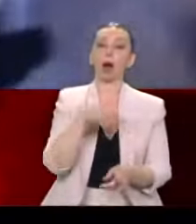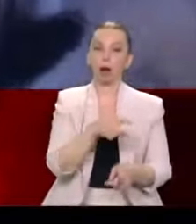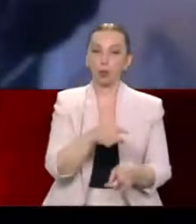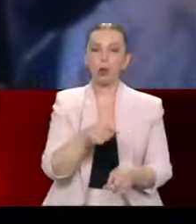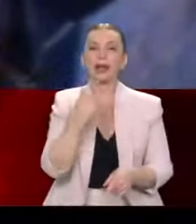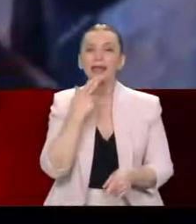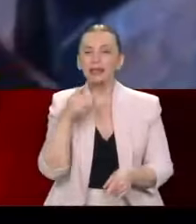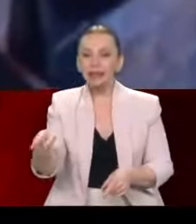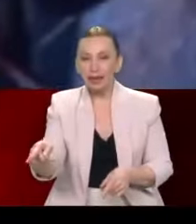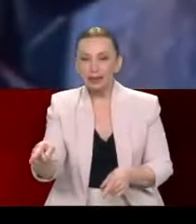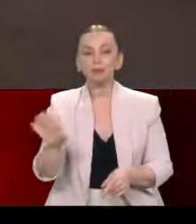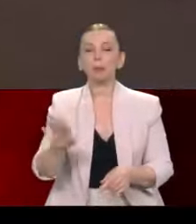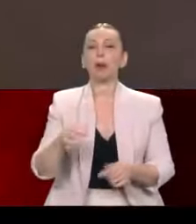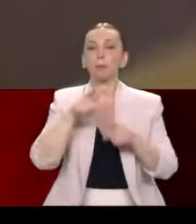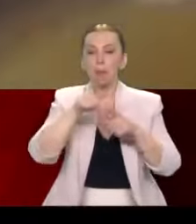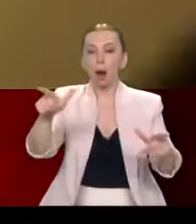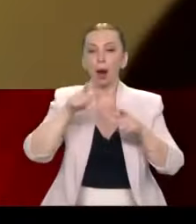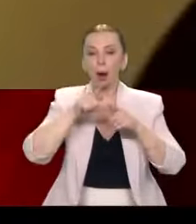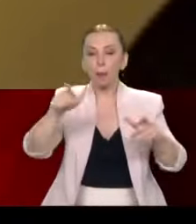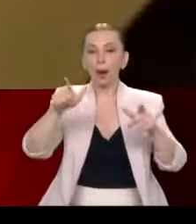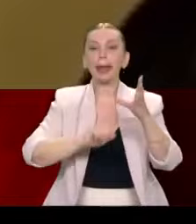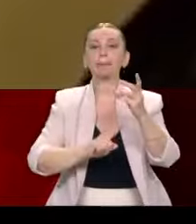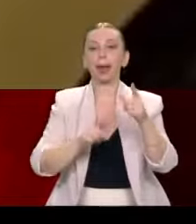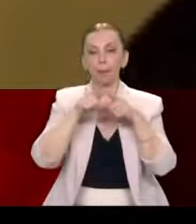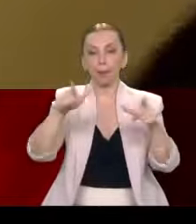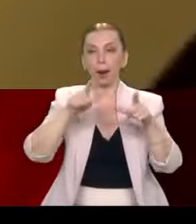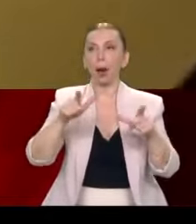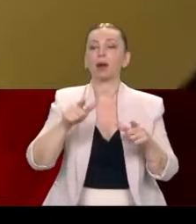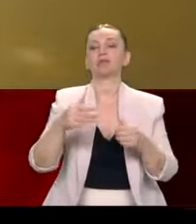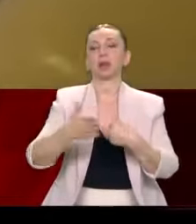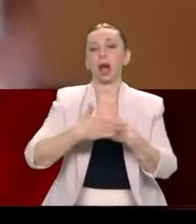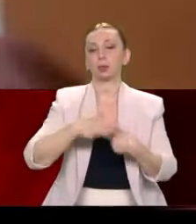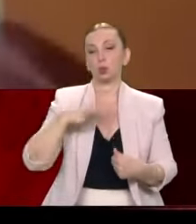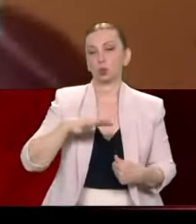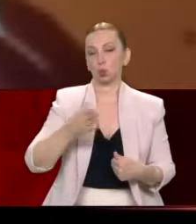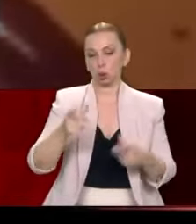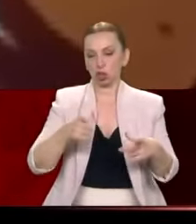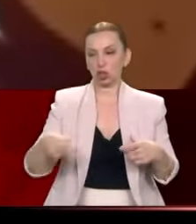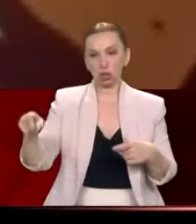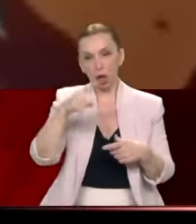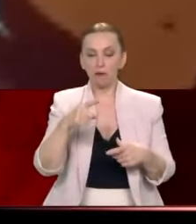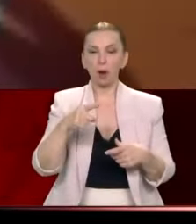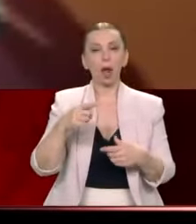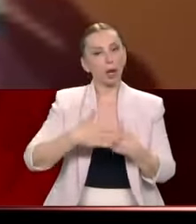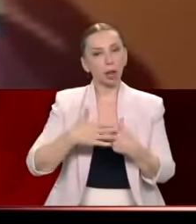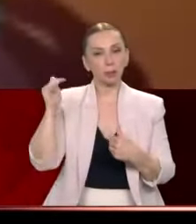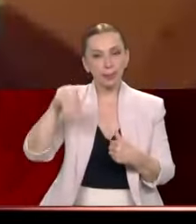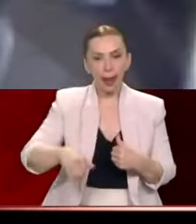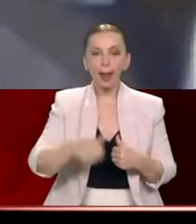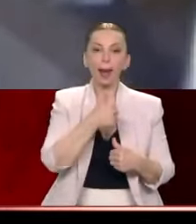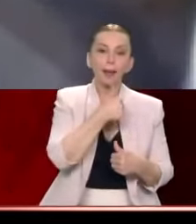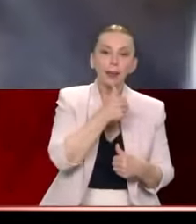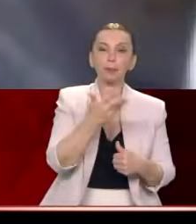bağırarak çevredekilerden yardım istedi. İmdat! Yardım edin! Çevredekiler müdahale etti, adamla kadını